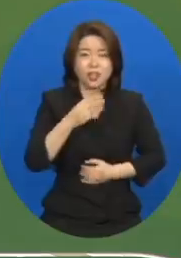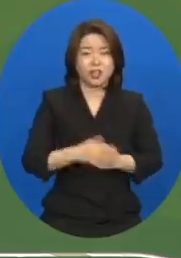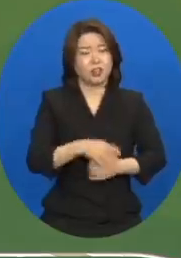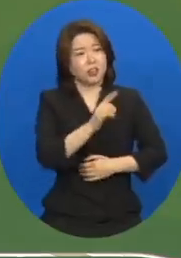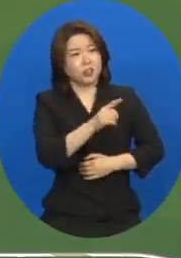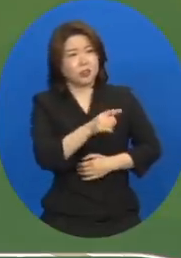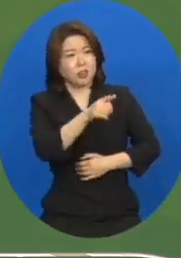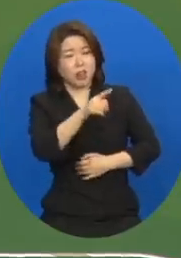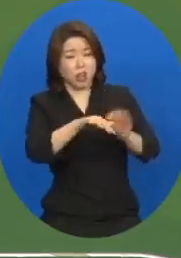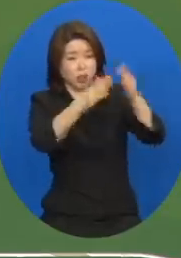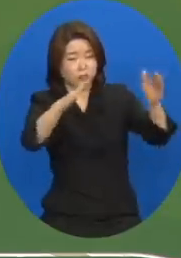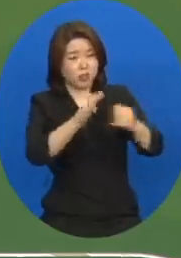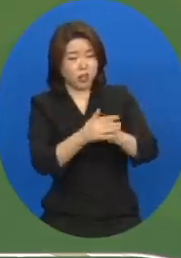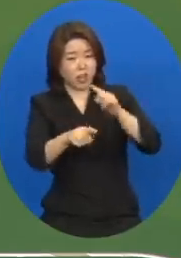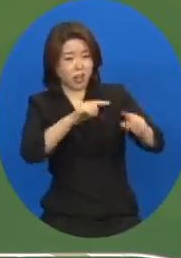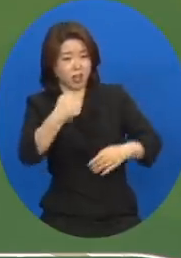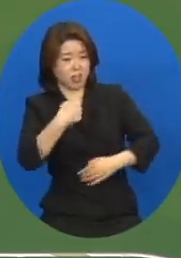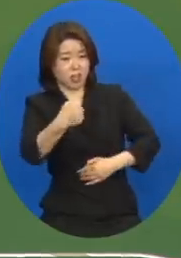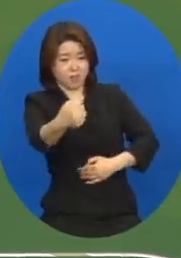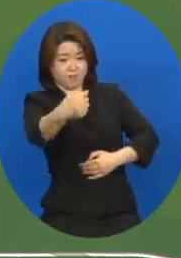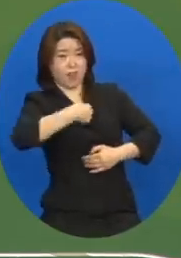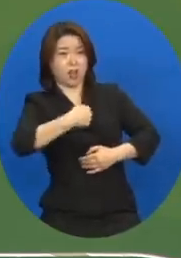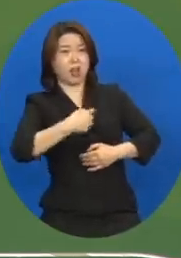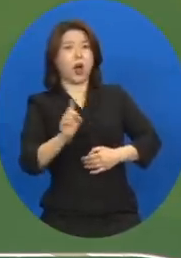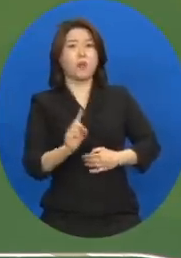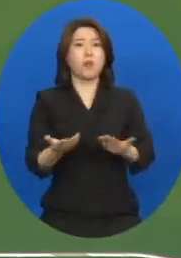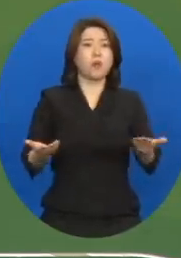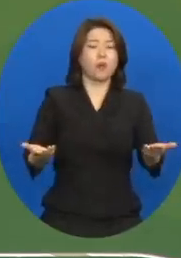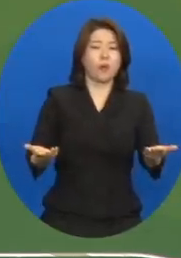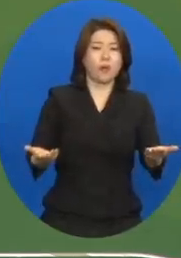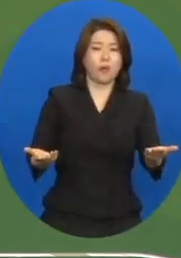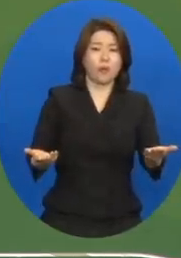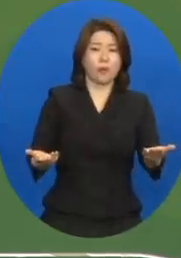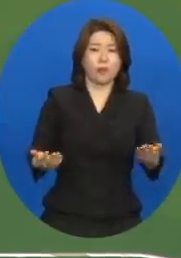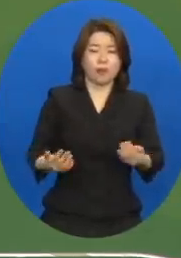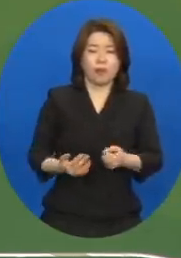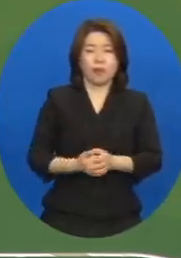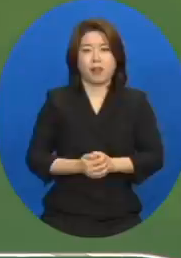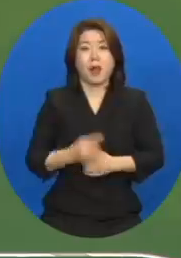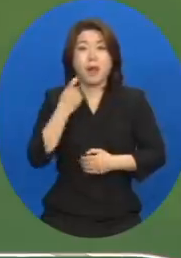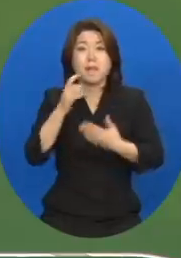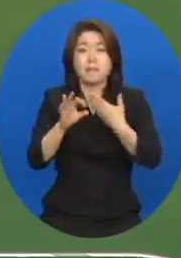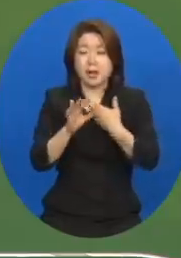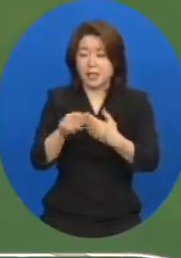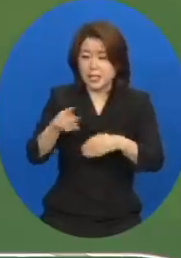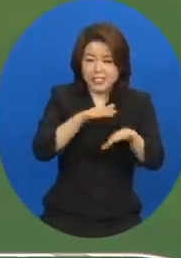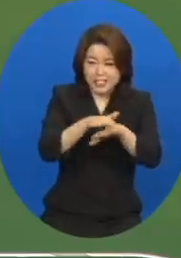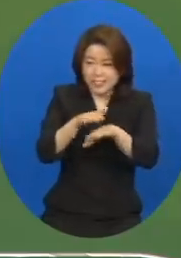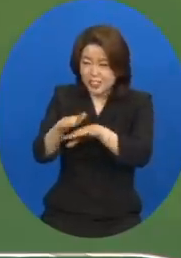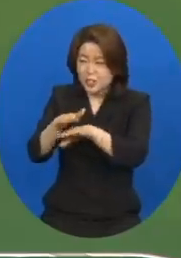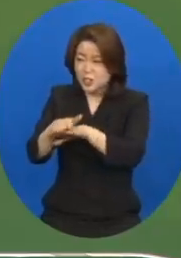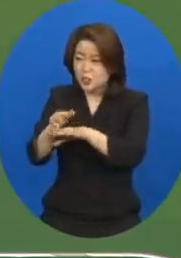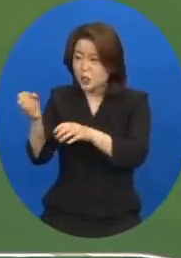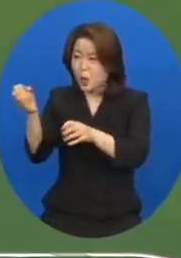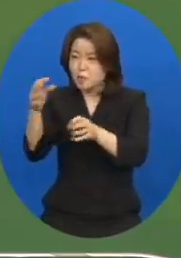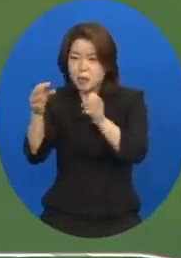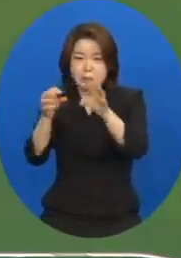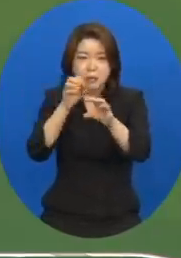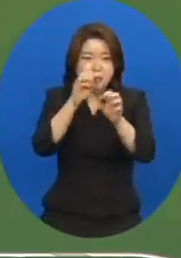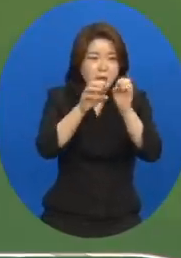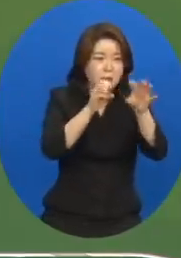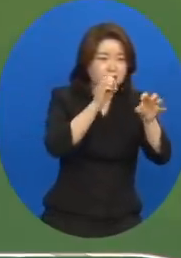저러다가 저 사람들이 칼 들고 창 들고 달려 나오면 어떡해? 만약에 이런 식으로 불평과 원망이